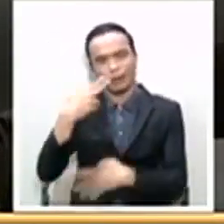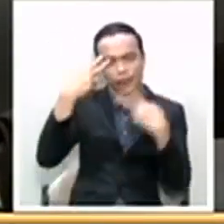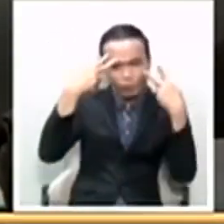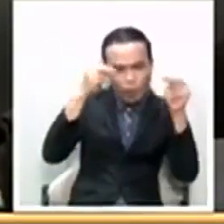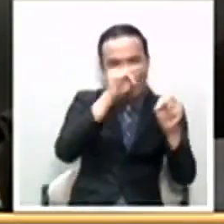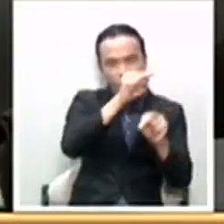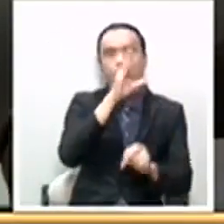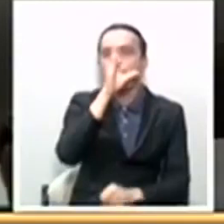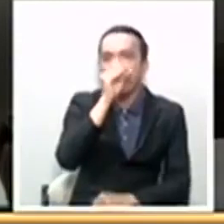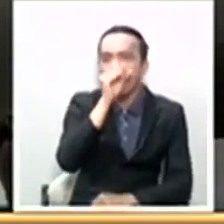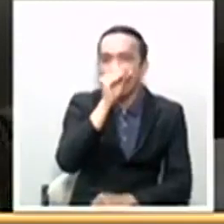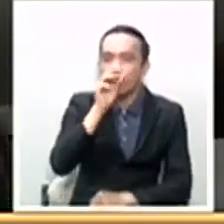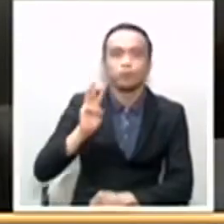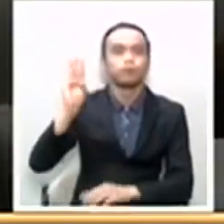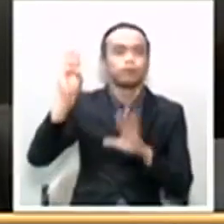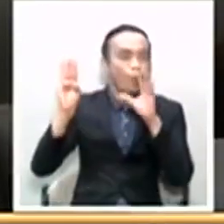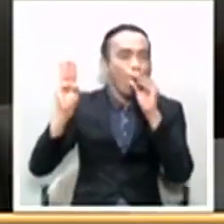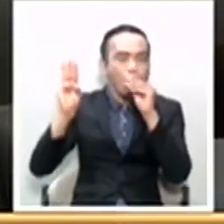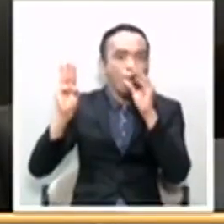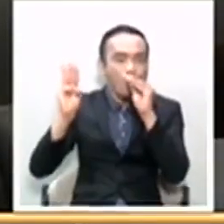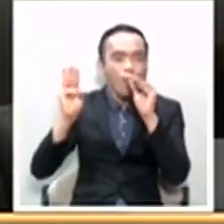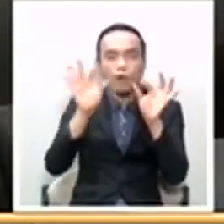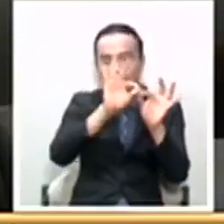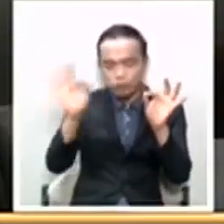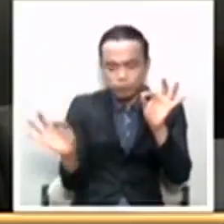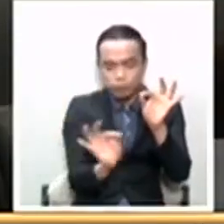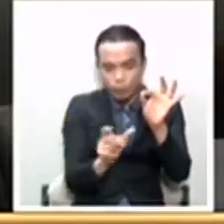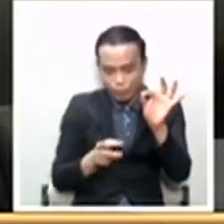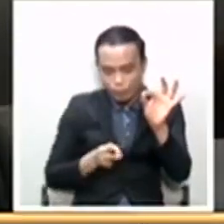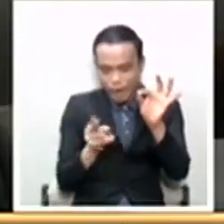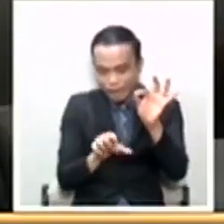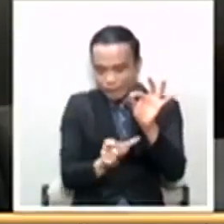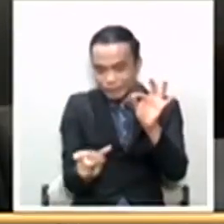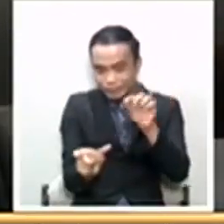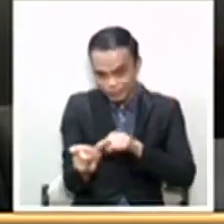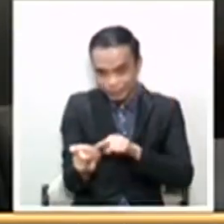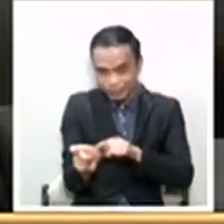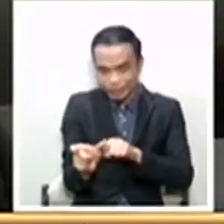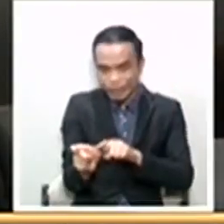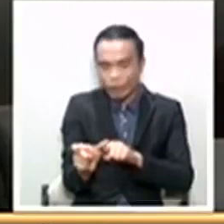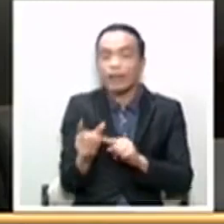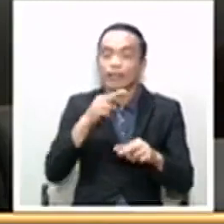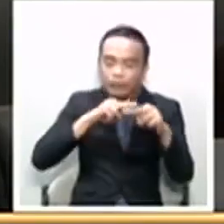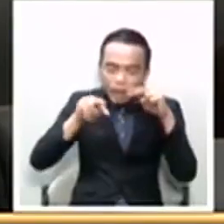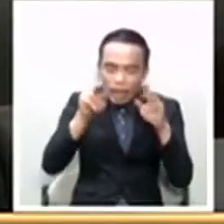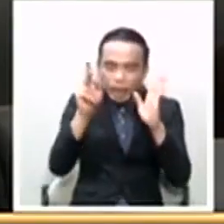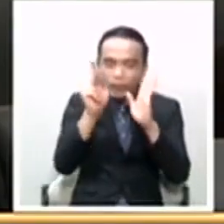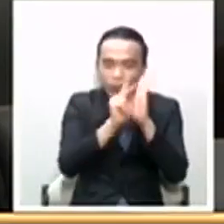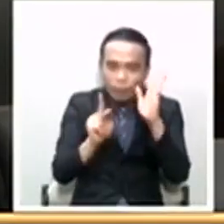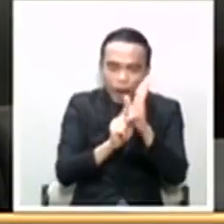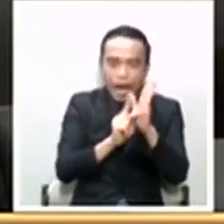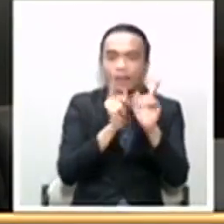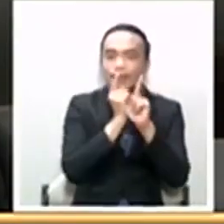นตรีกล่าวถ้อยคำถวายสัตย์ไม่ครบขาดคำว่าทั้งจะรักษาไว้และปฏิบัติตามรัฐธรรมนูญทุกประการเนี่ยนะครับขาดไปเนี่ยเอ๊ะแบ